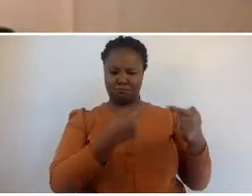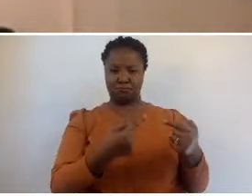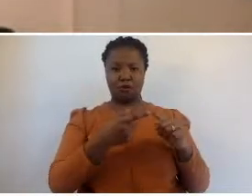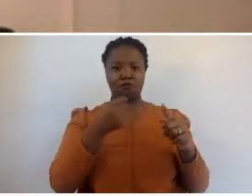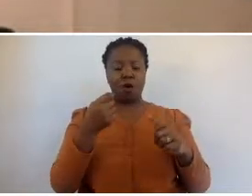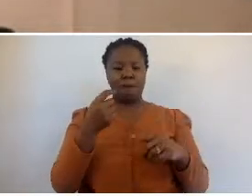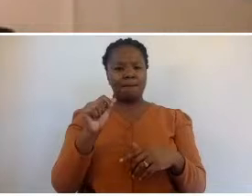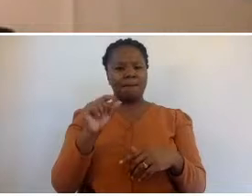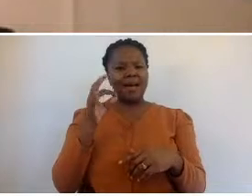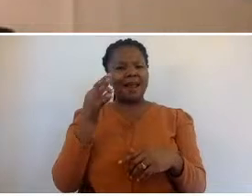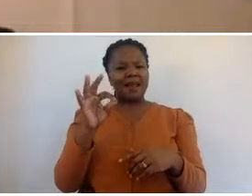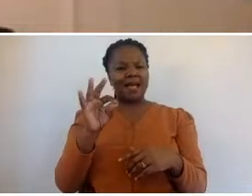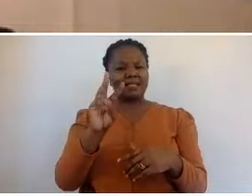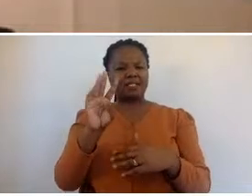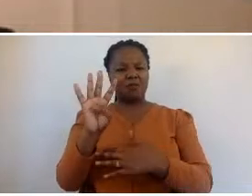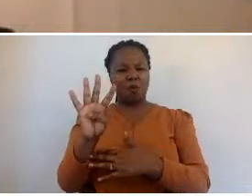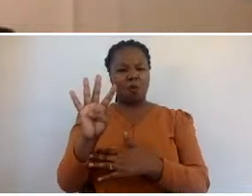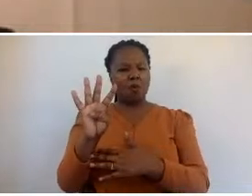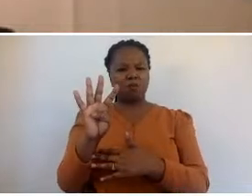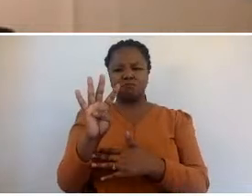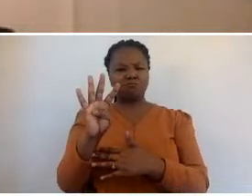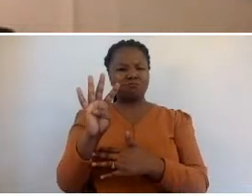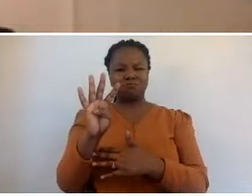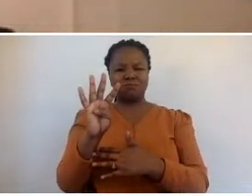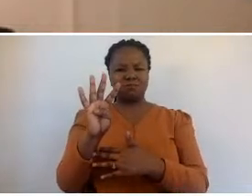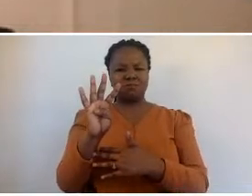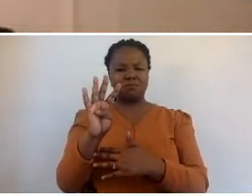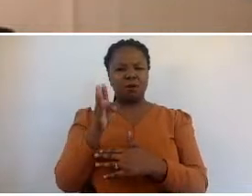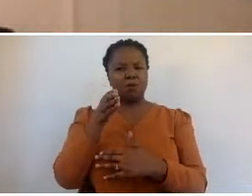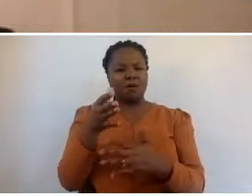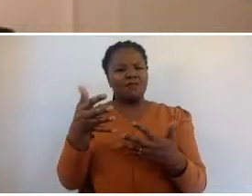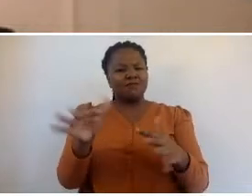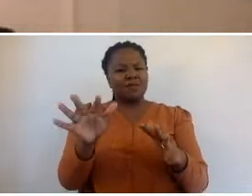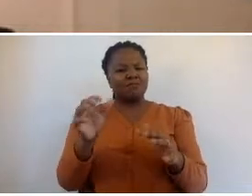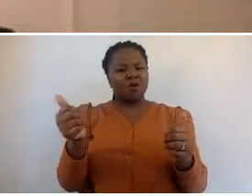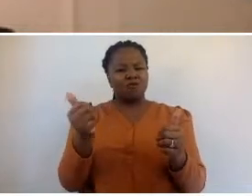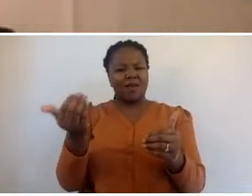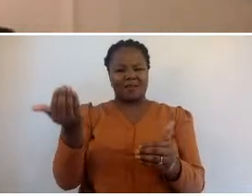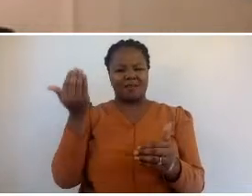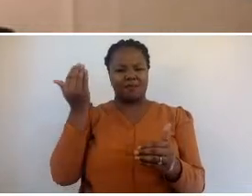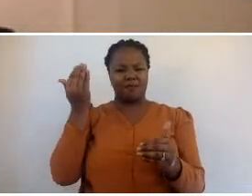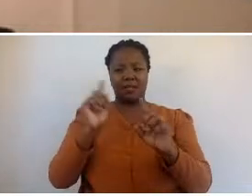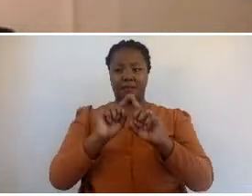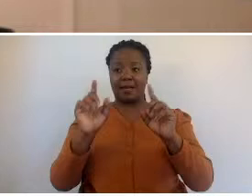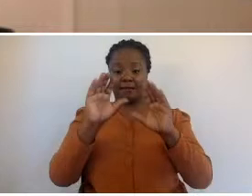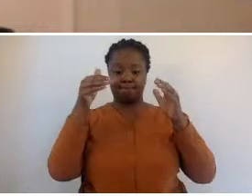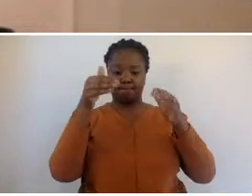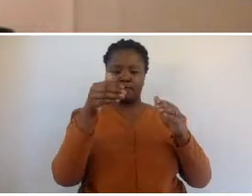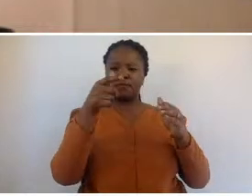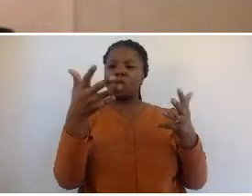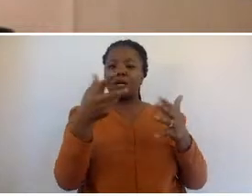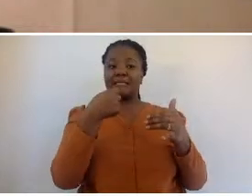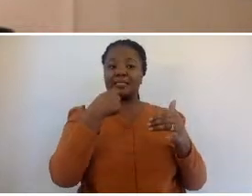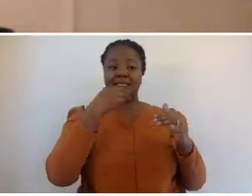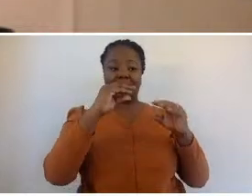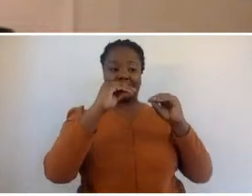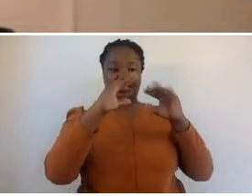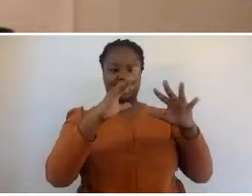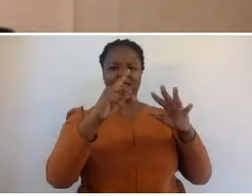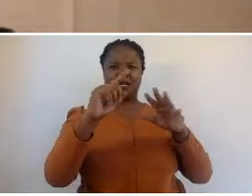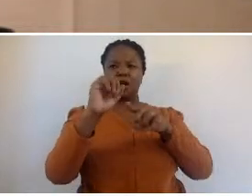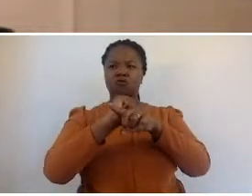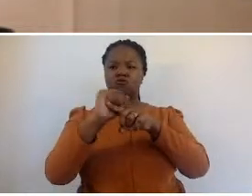en 1964. C'est une institution qui s'occupe des enseignants qui